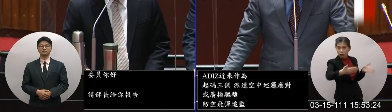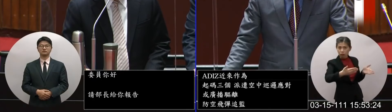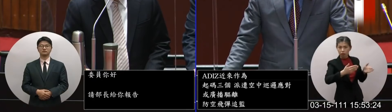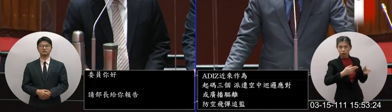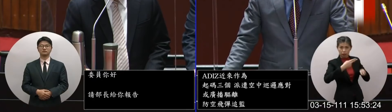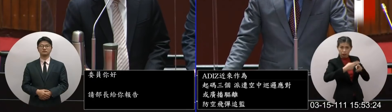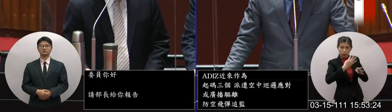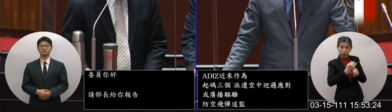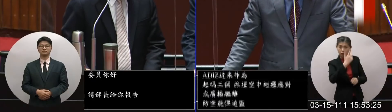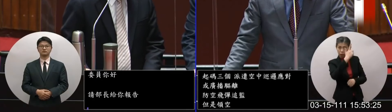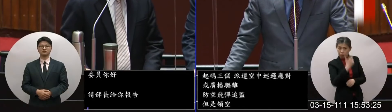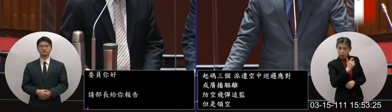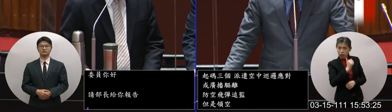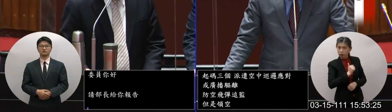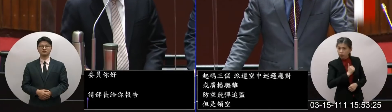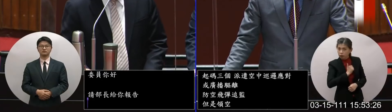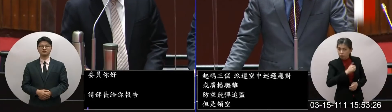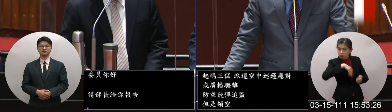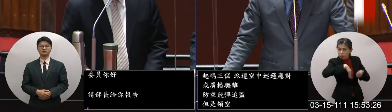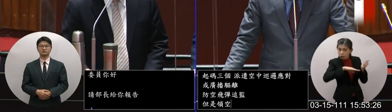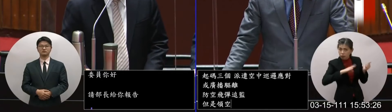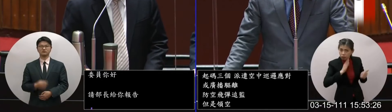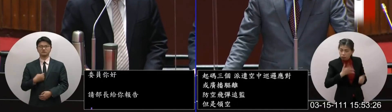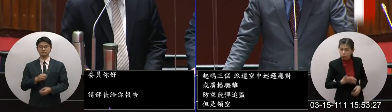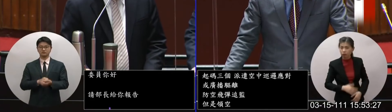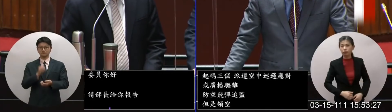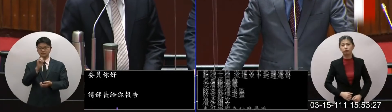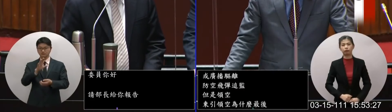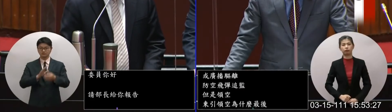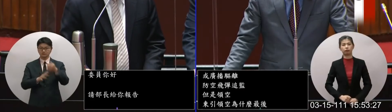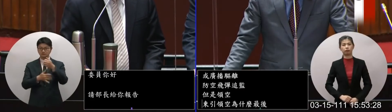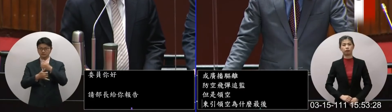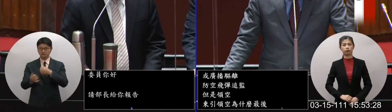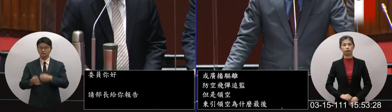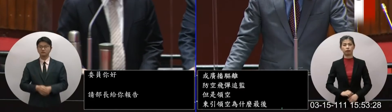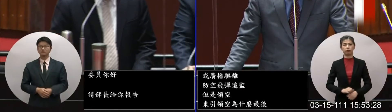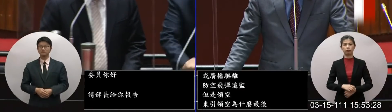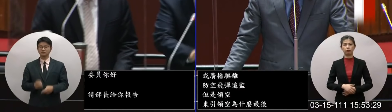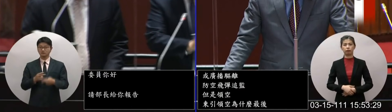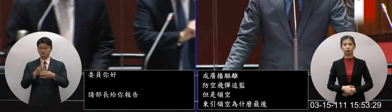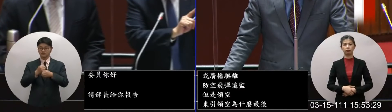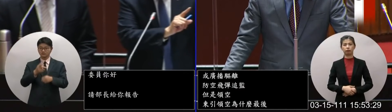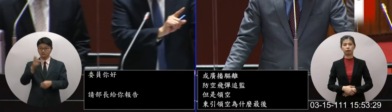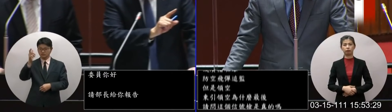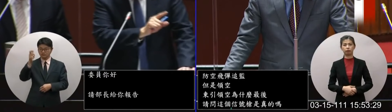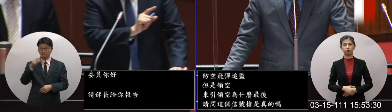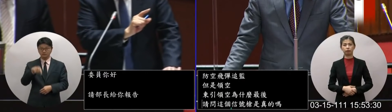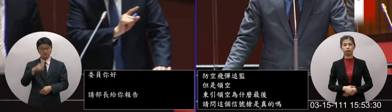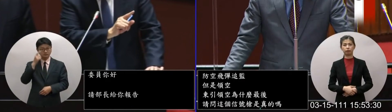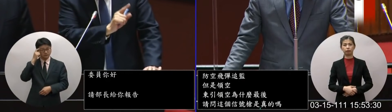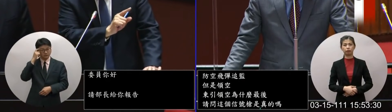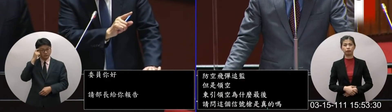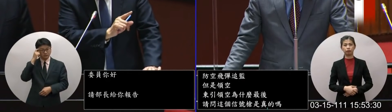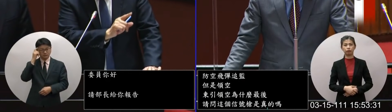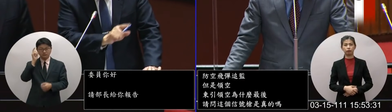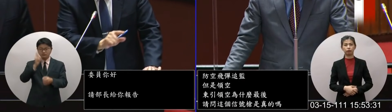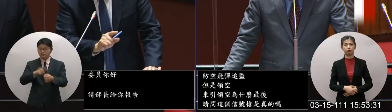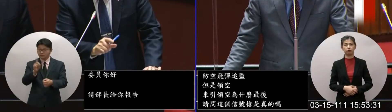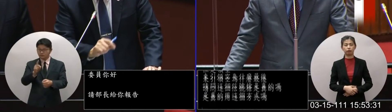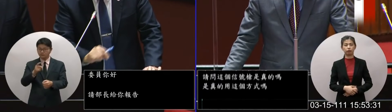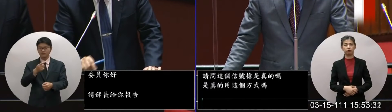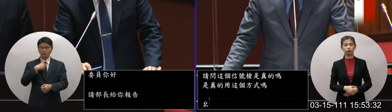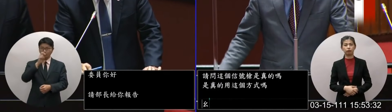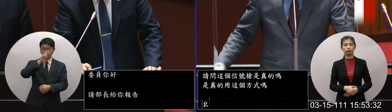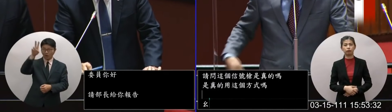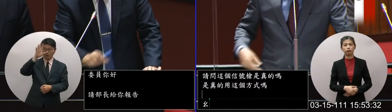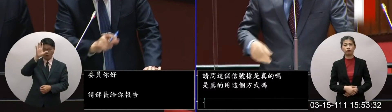的吗？是真的用这个方式吗？ 我跟委员报告，这个信号枪用意在哪里？就是让人家知道我看到你了，